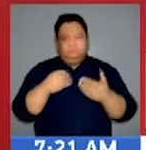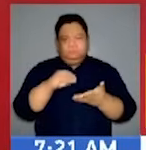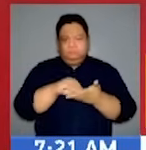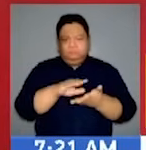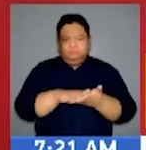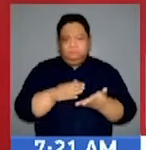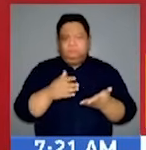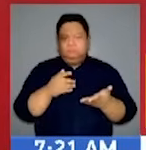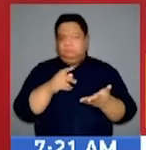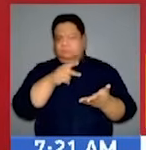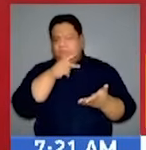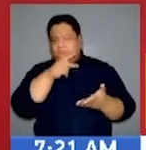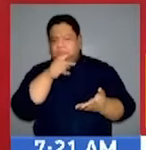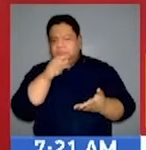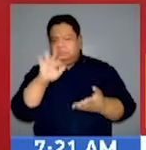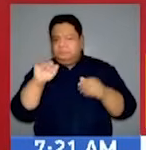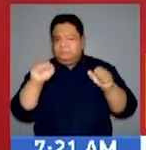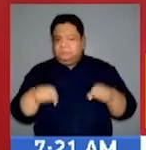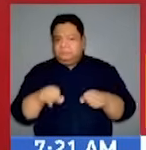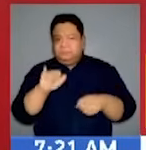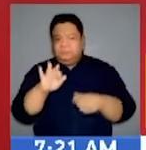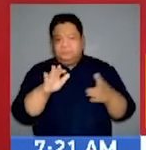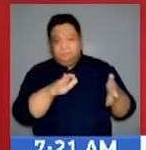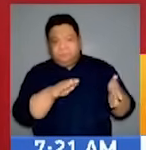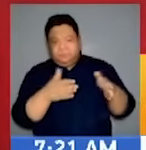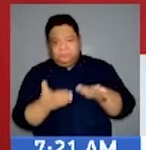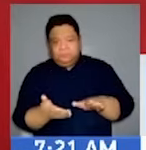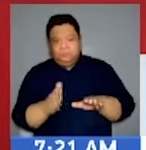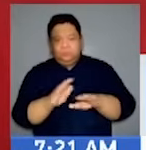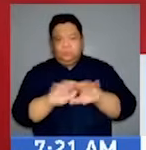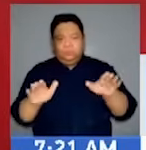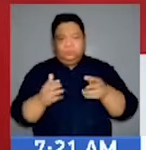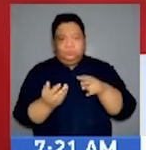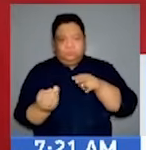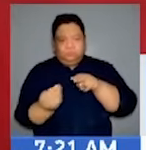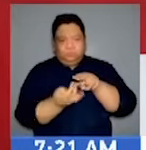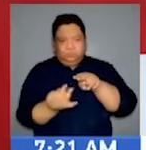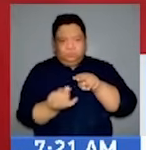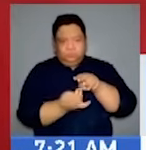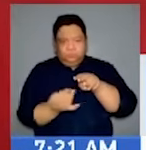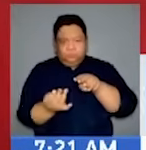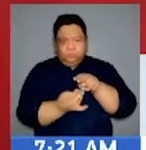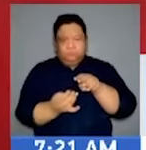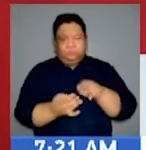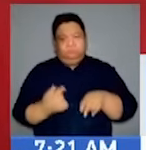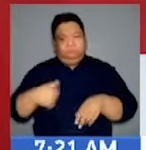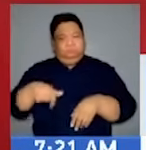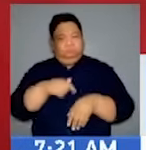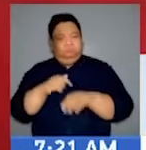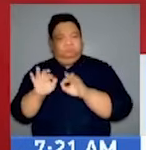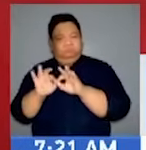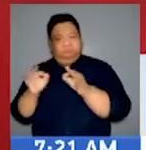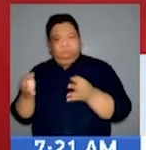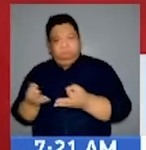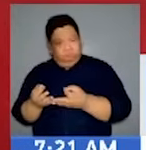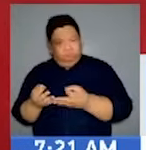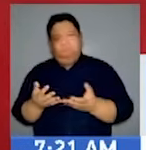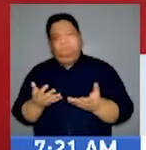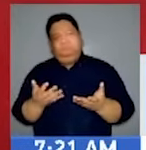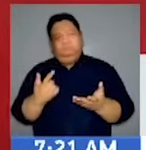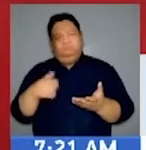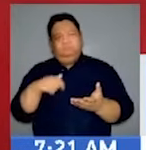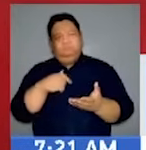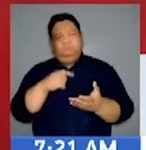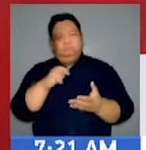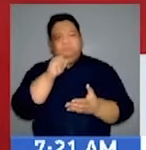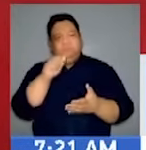mamatay, huwag i-cremate. Very specific. As a family, parang hindi namin pwede ding payagan na